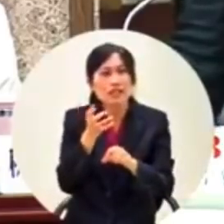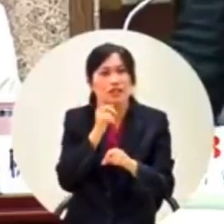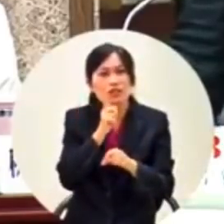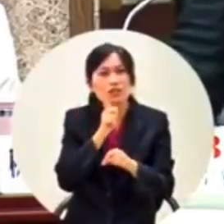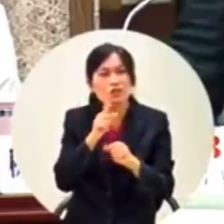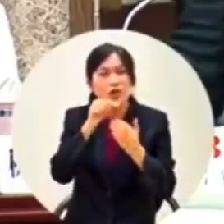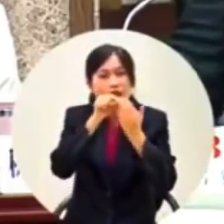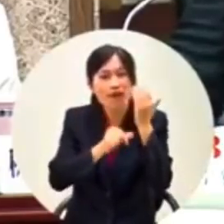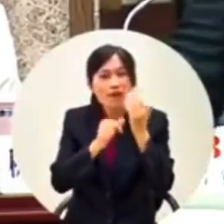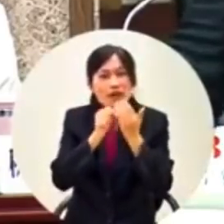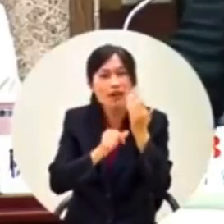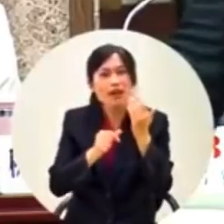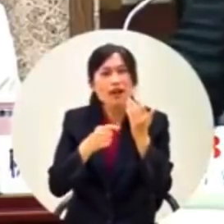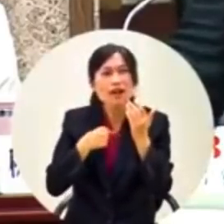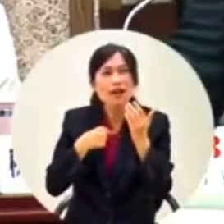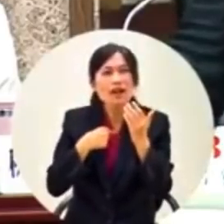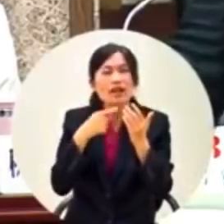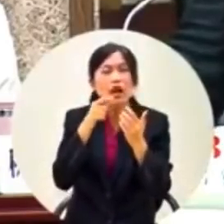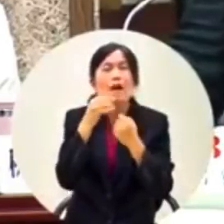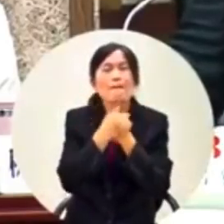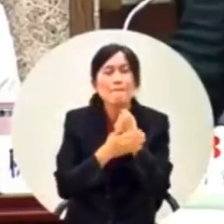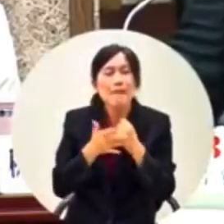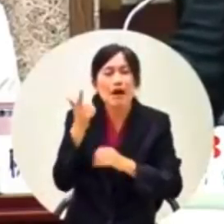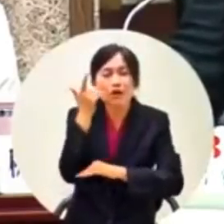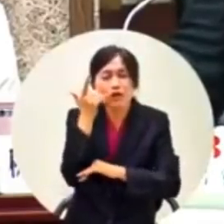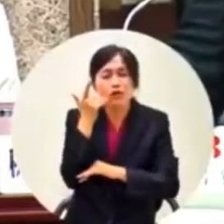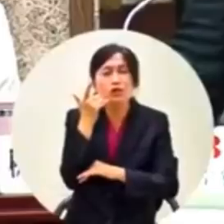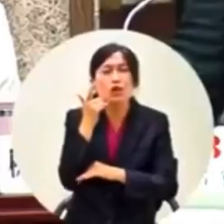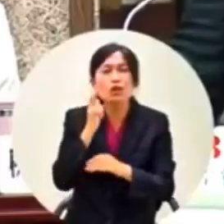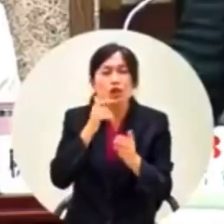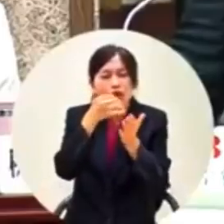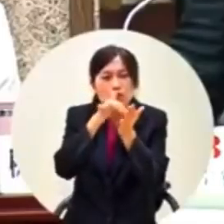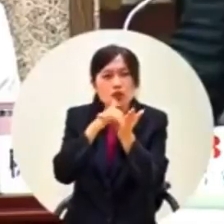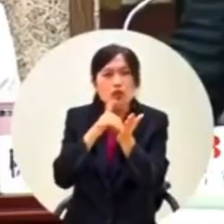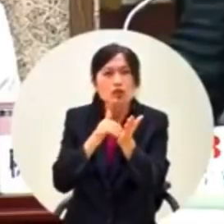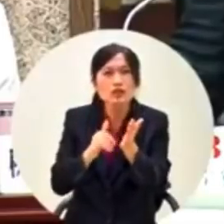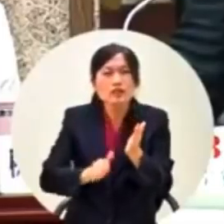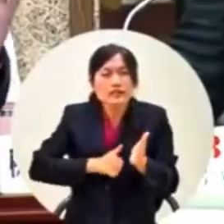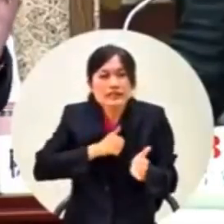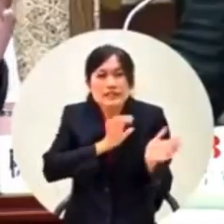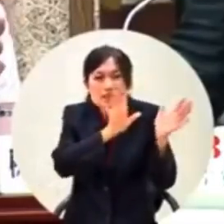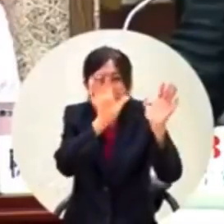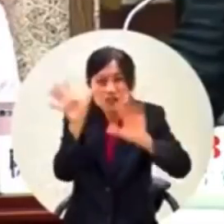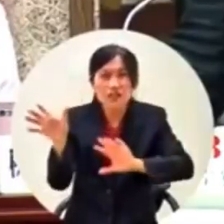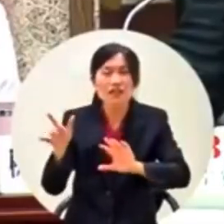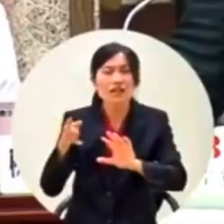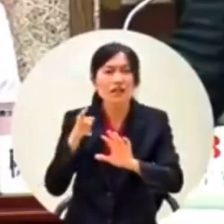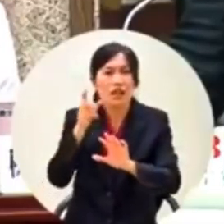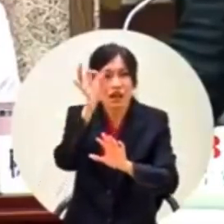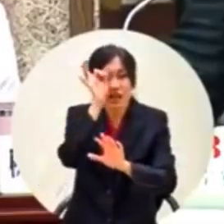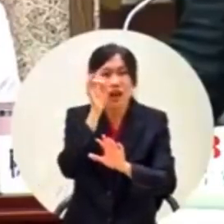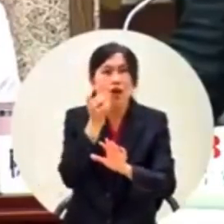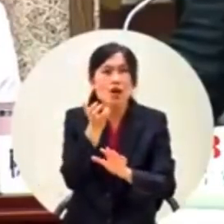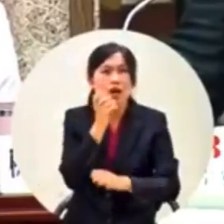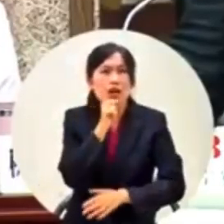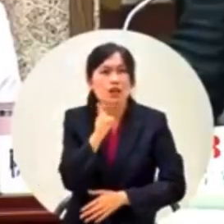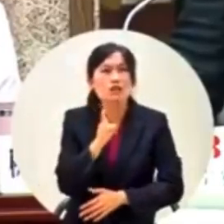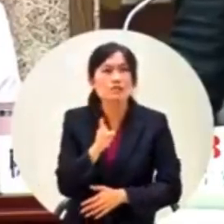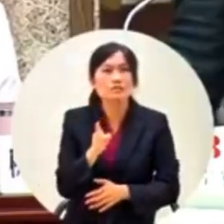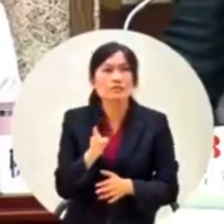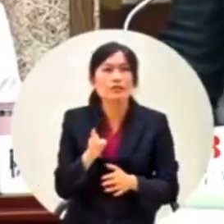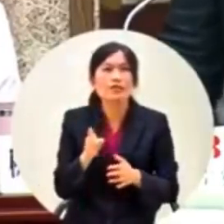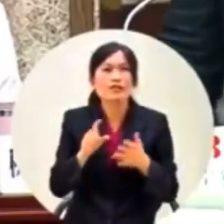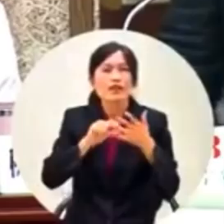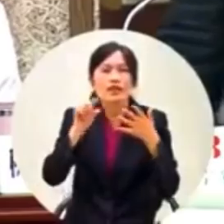会当20亿，迄是保守的一个推估。但是实际数来讲，是爱因为我拄仔有讲过，虽然只话